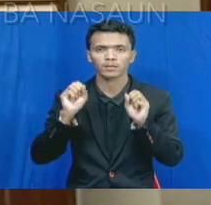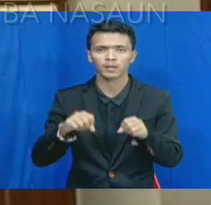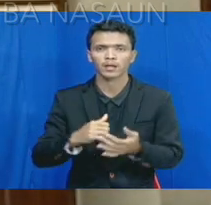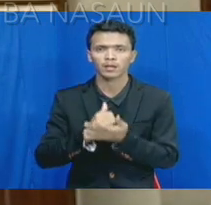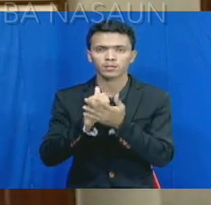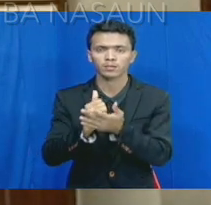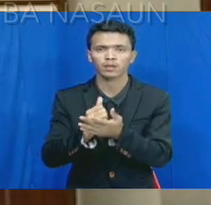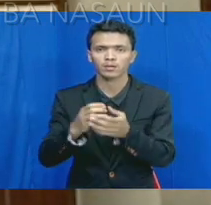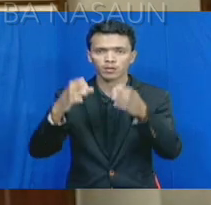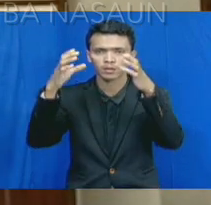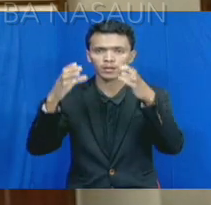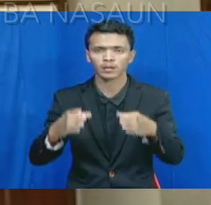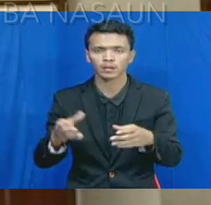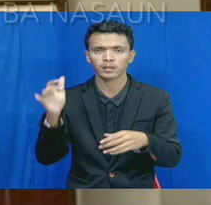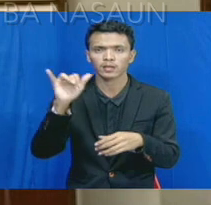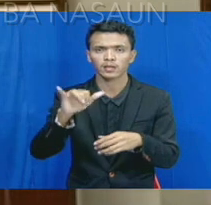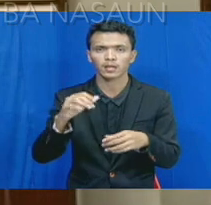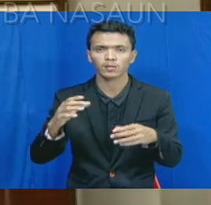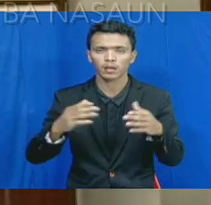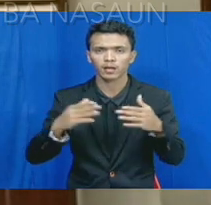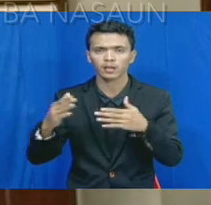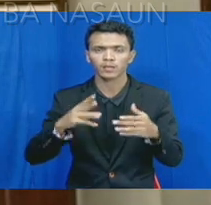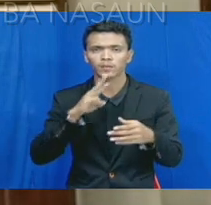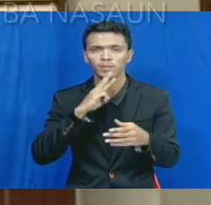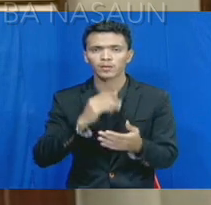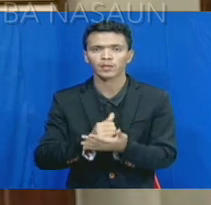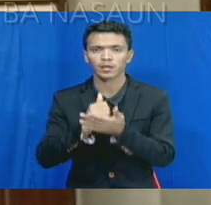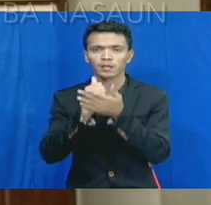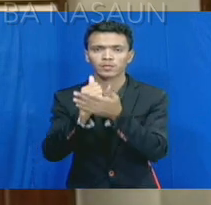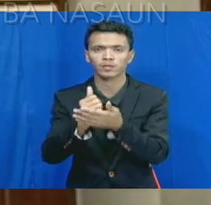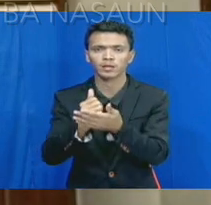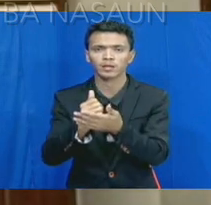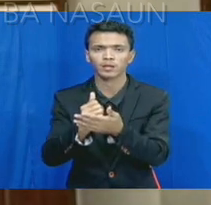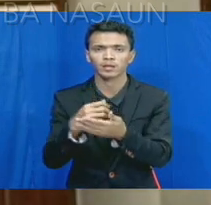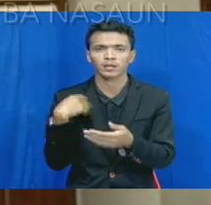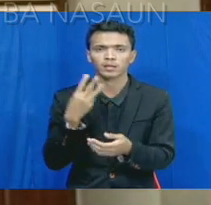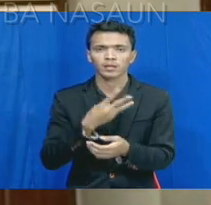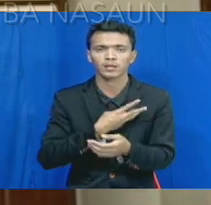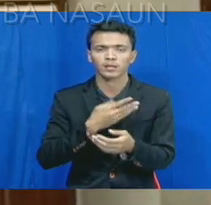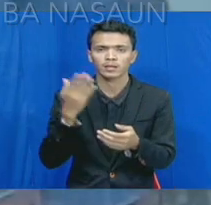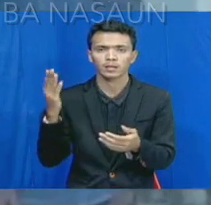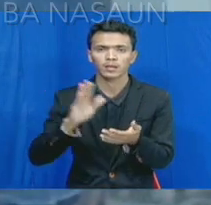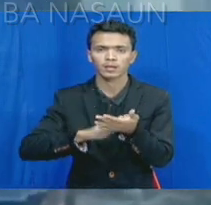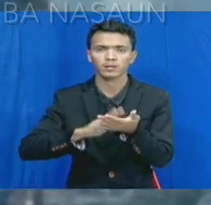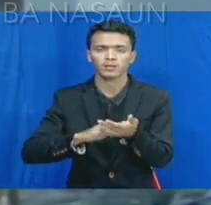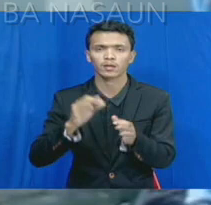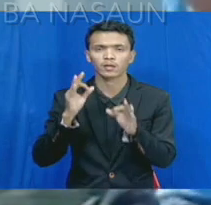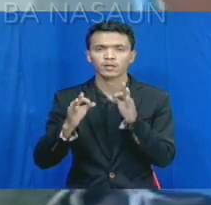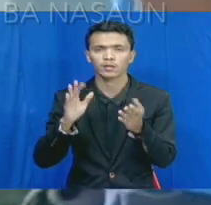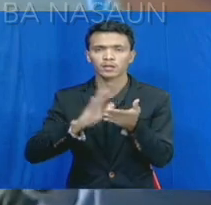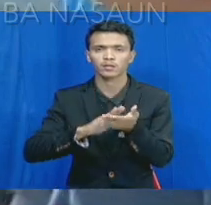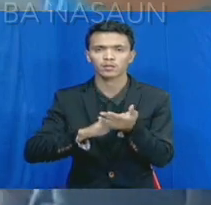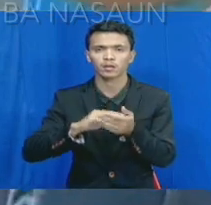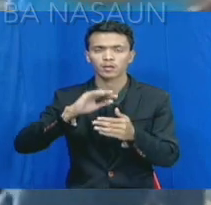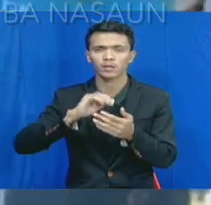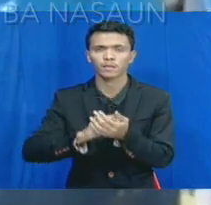po tanke sira ne, ita bele halibur, be, bodi atamba ne sidari ita niang iha escola. Entretanto, a escola